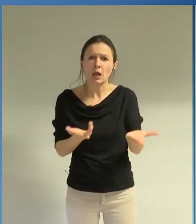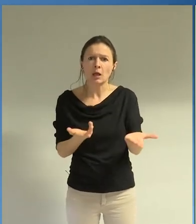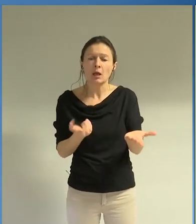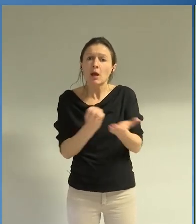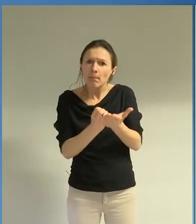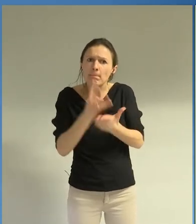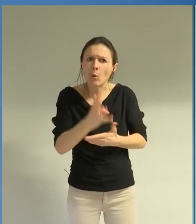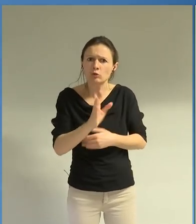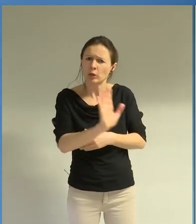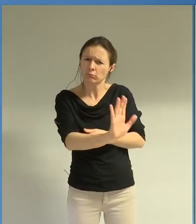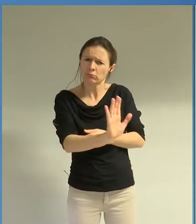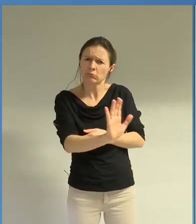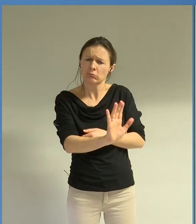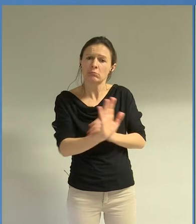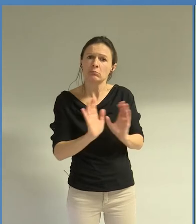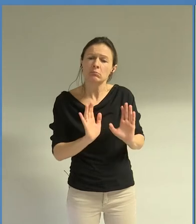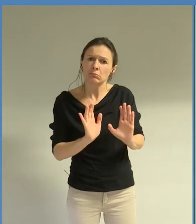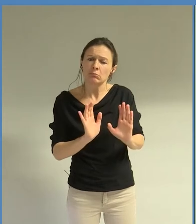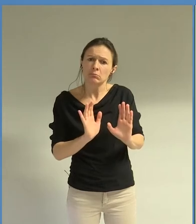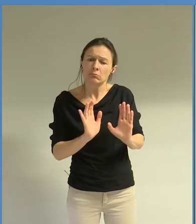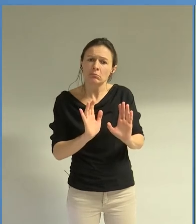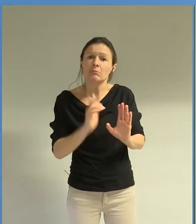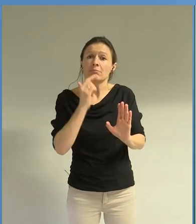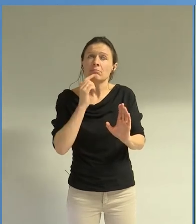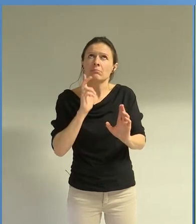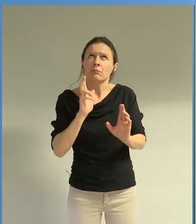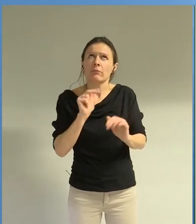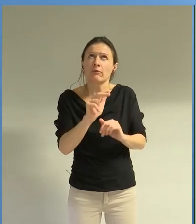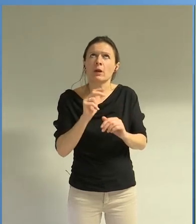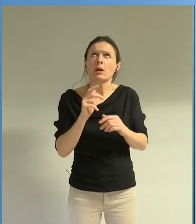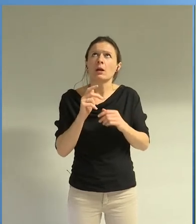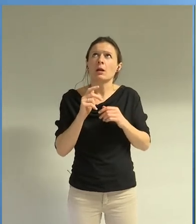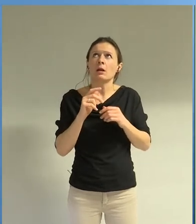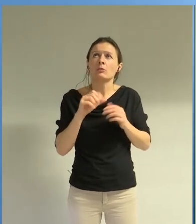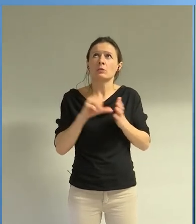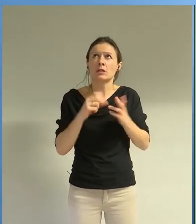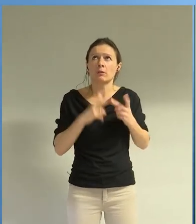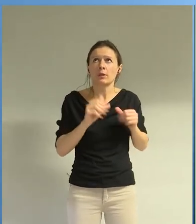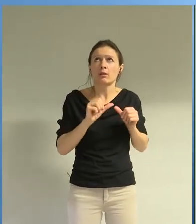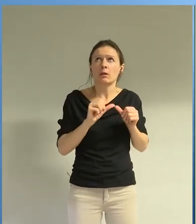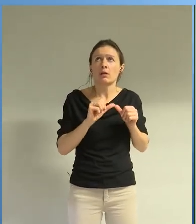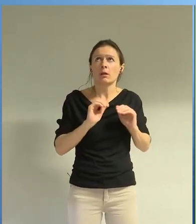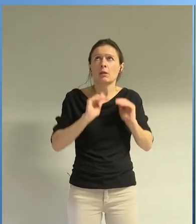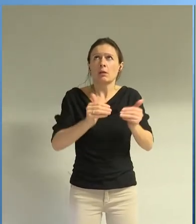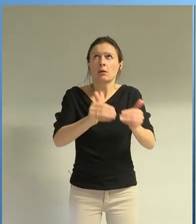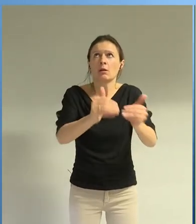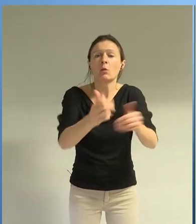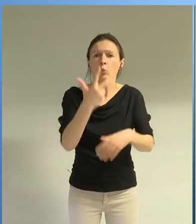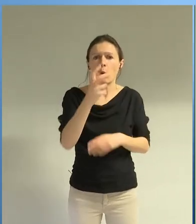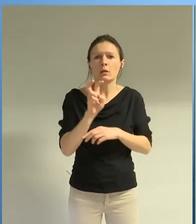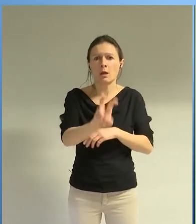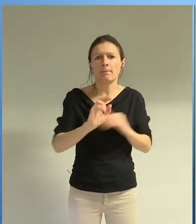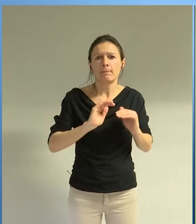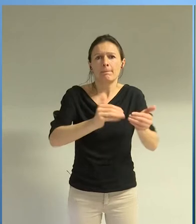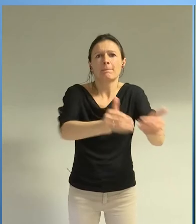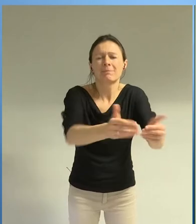autre temps qui devrait pousser à trois stations de tramway du centre-ville 90 commerces fragiliser